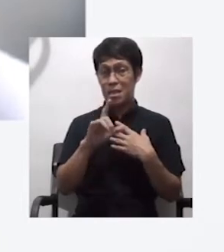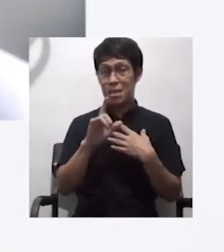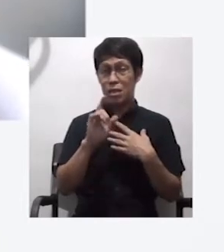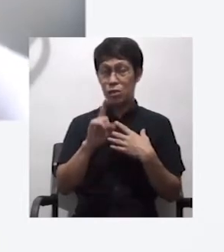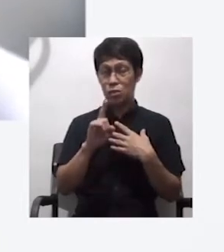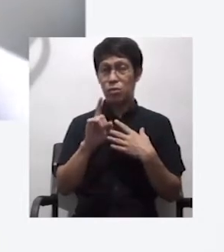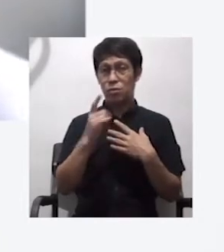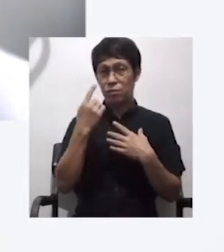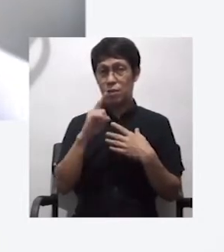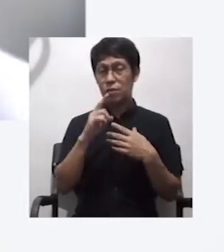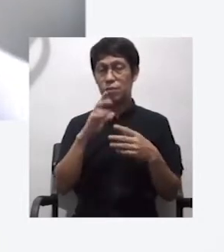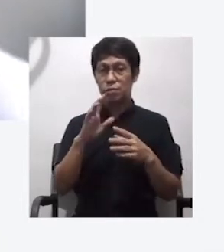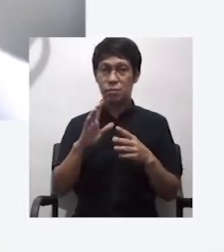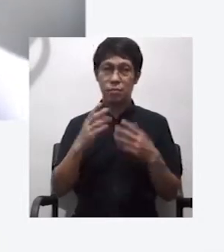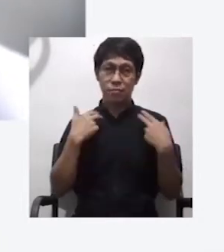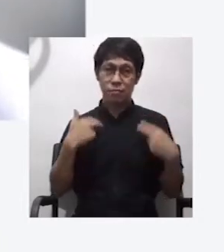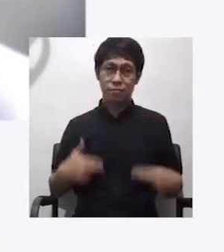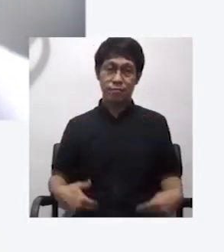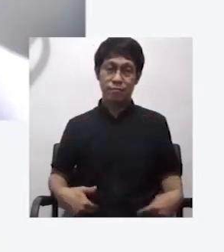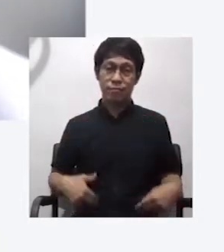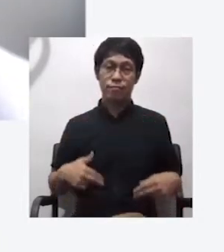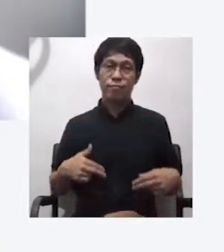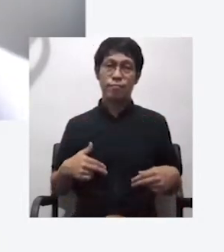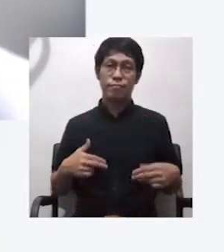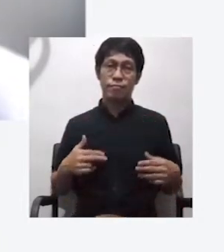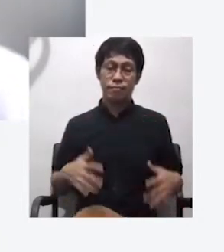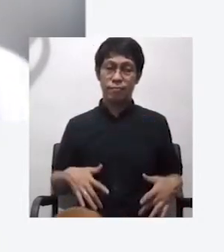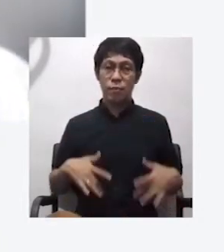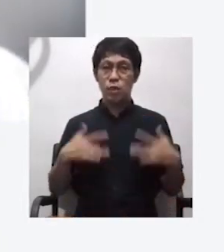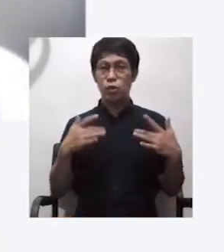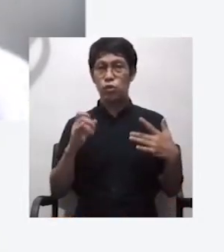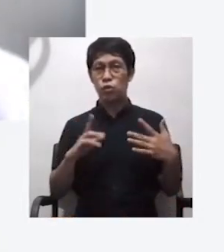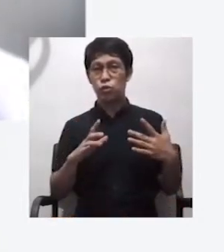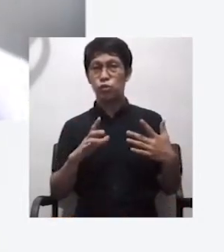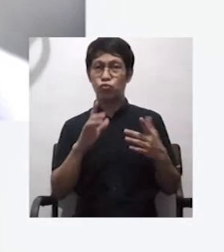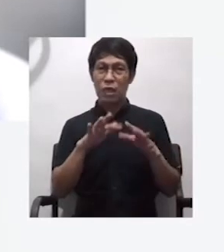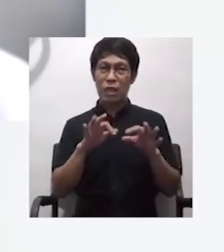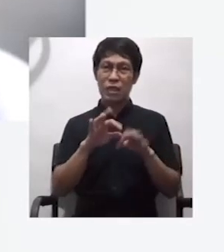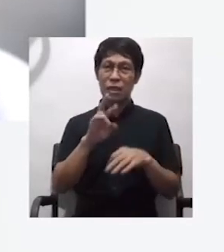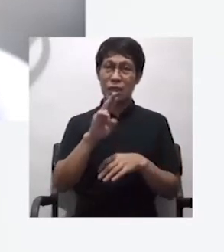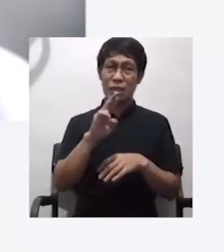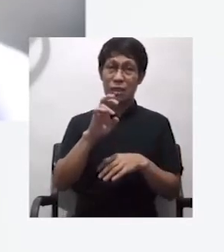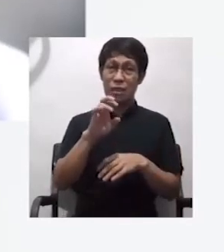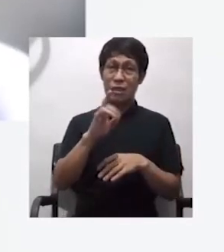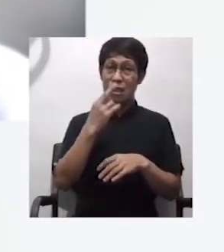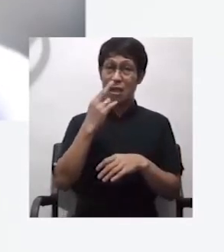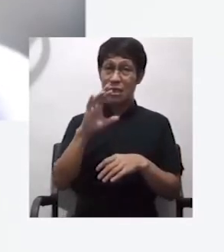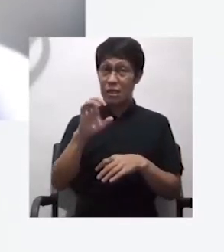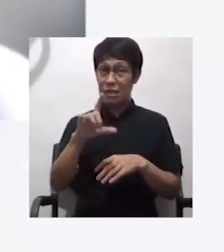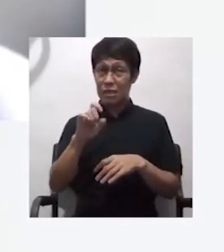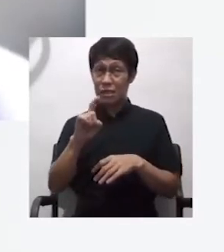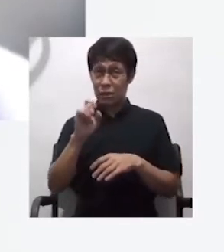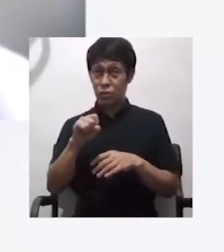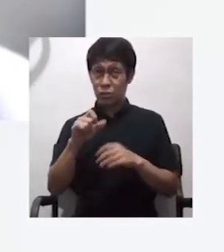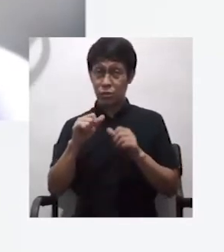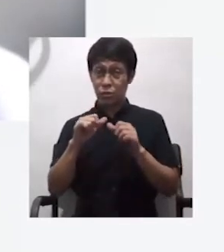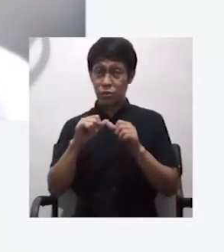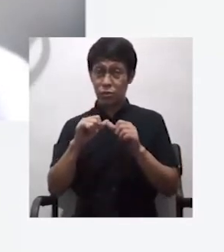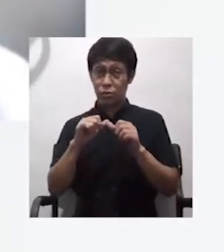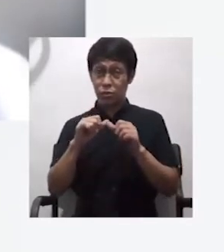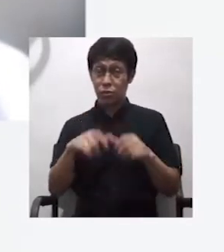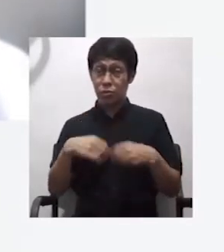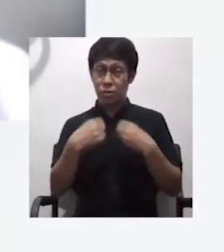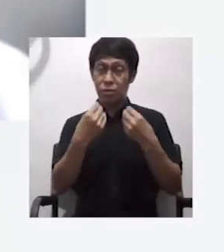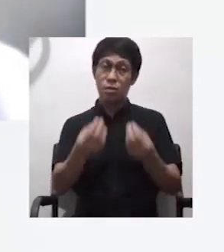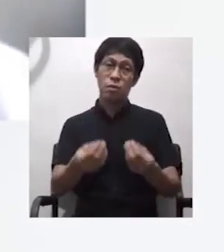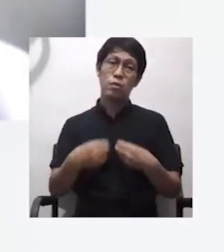malusog na pamumuhay. Sapat na bilang na red cells ay kinakailangan upang magdulot ng